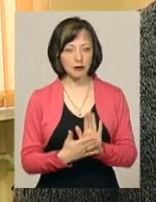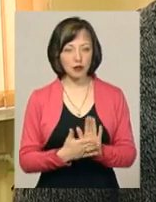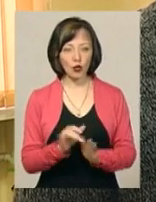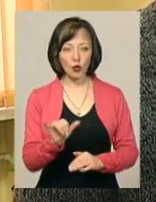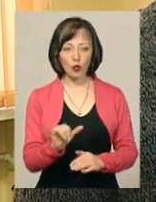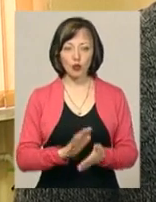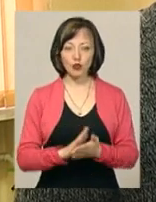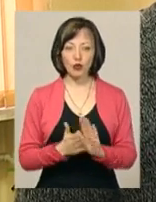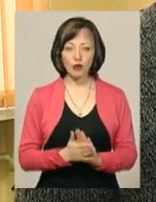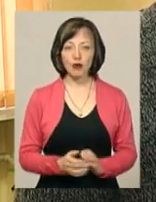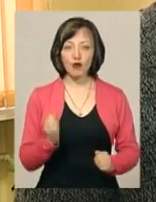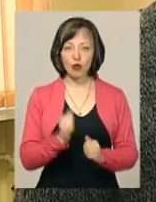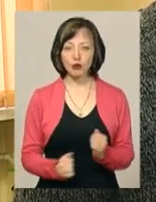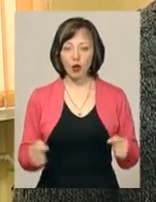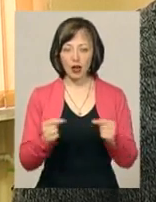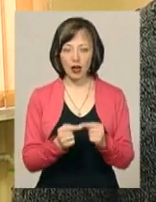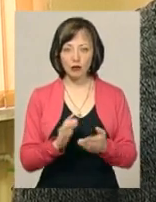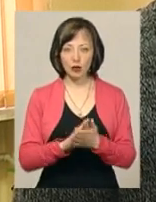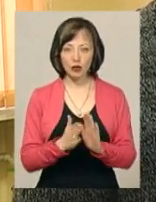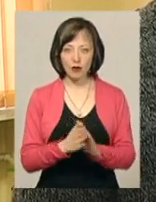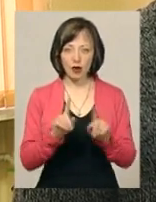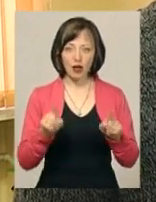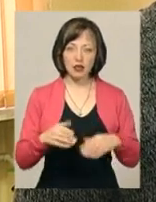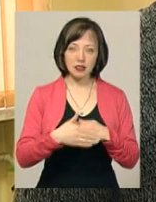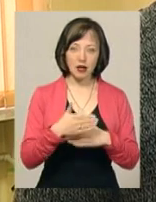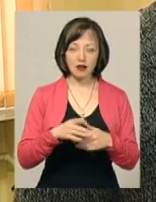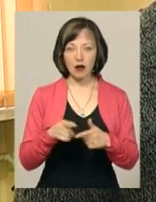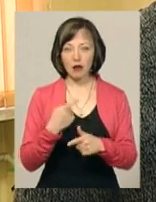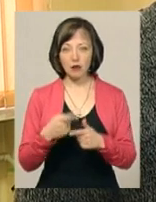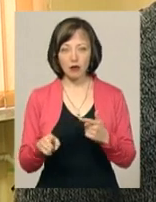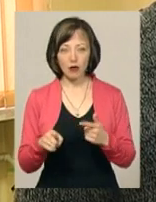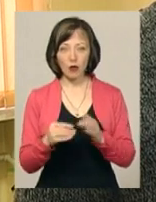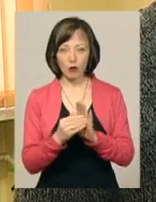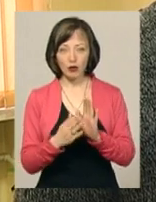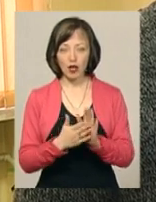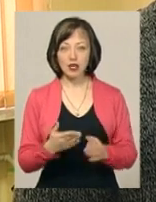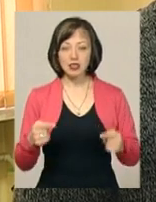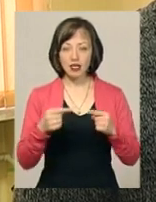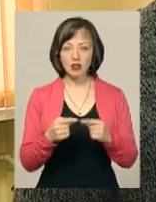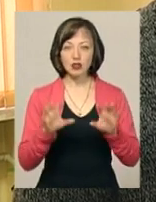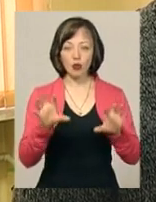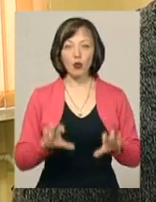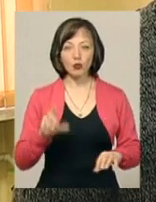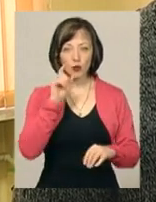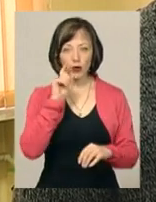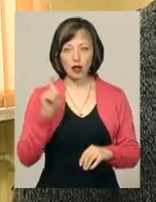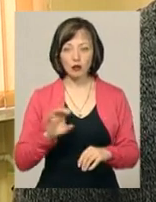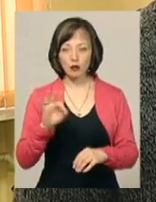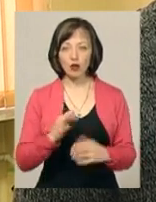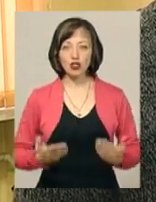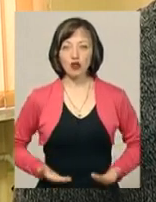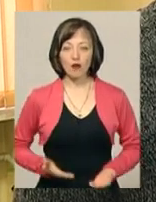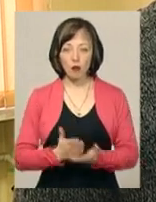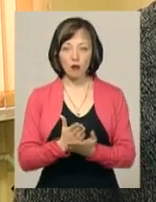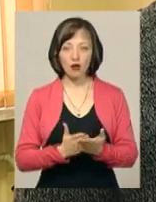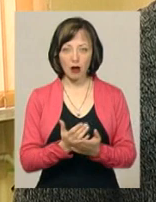договорі, кожному конкретному договорі, як санкція чи як випадок. Згідно закону України про житлово-комунальні послуги і порядку надання цих послуг,